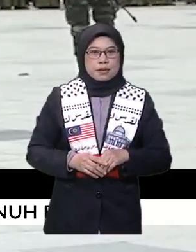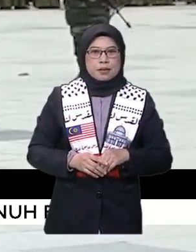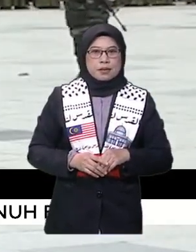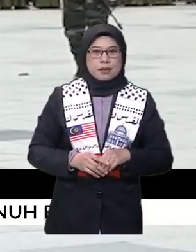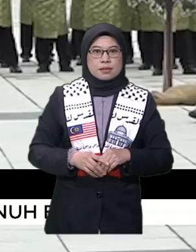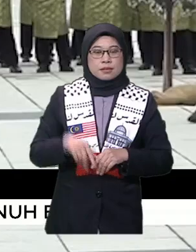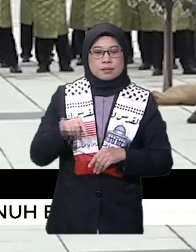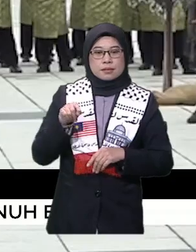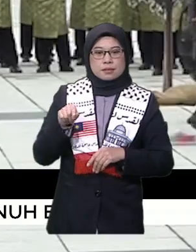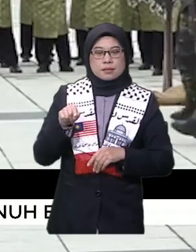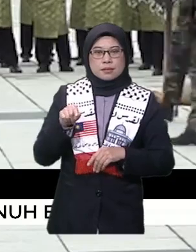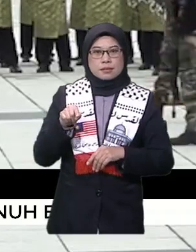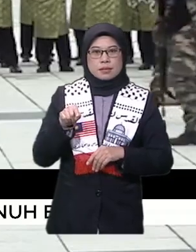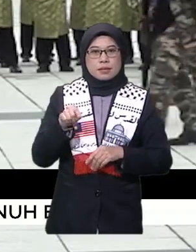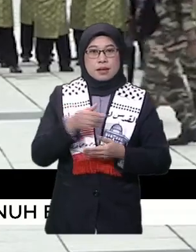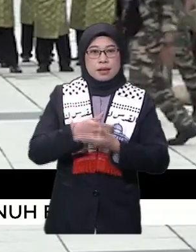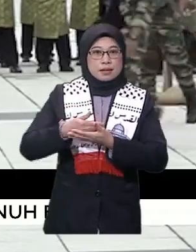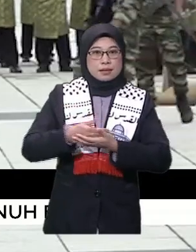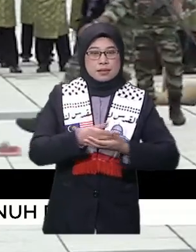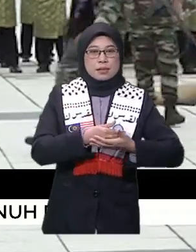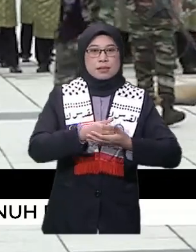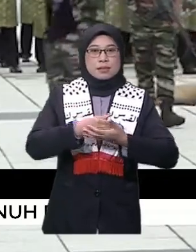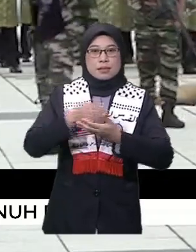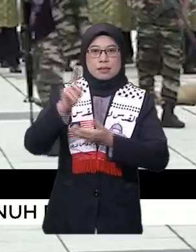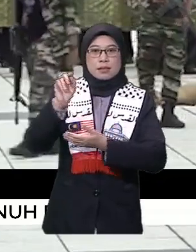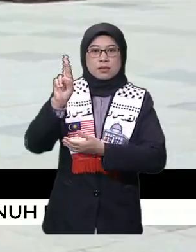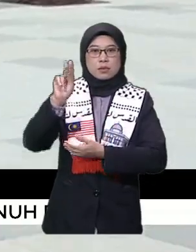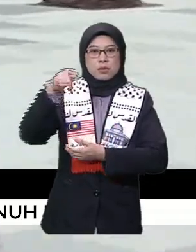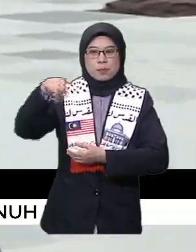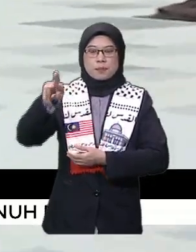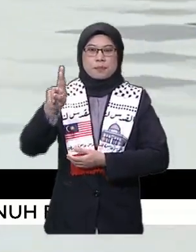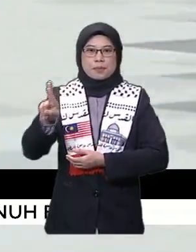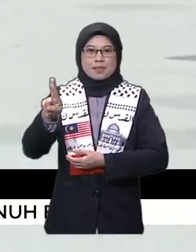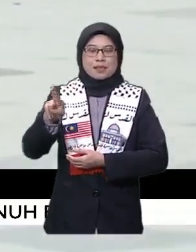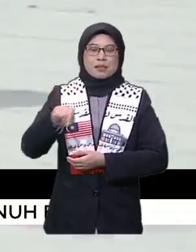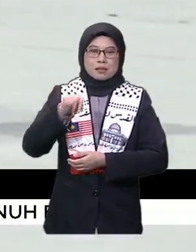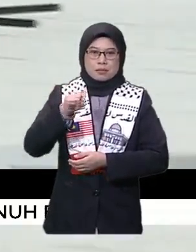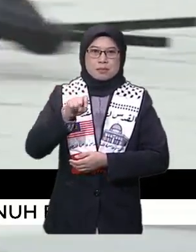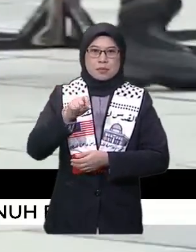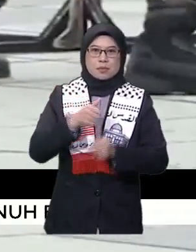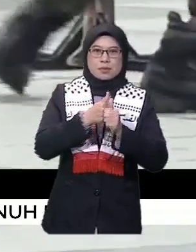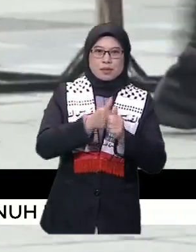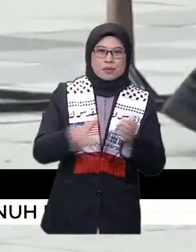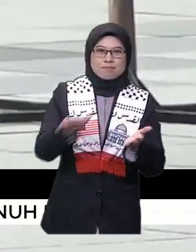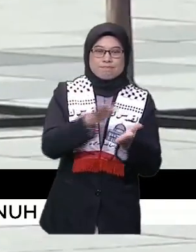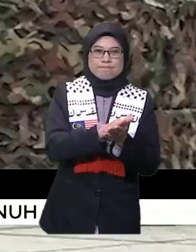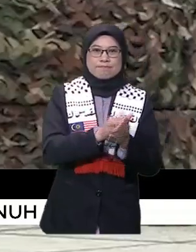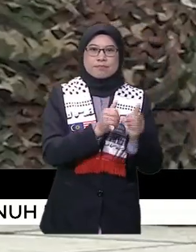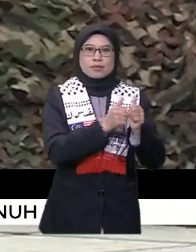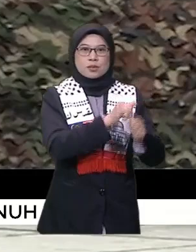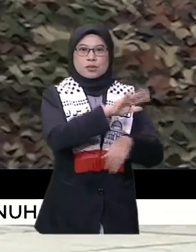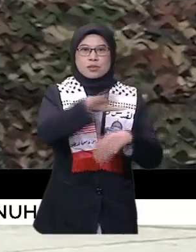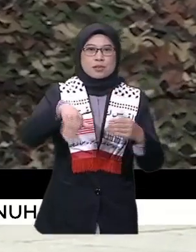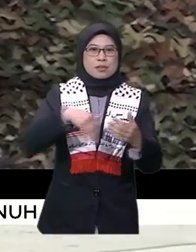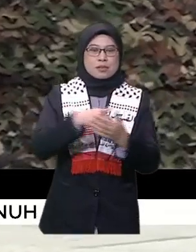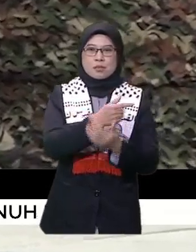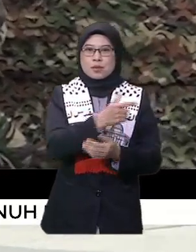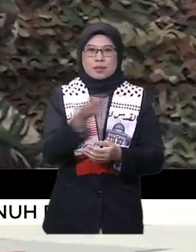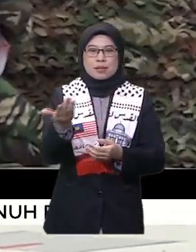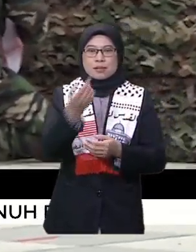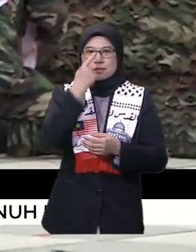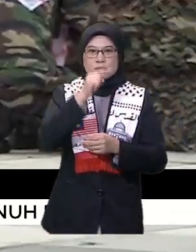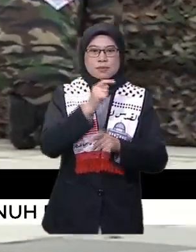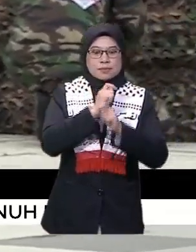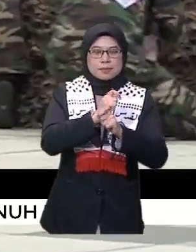Anak Nunying, perjuangan anaknya mendiang Trooper Matthew harus dicontohi dan menjadi teladan kepada anggota lain untuk